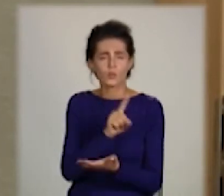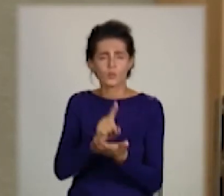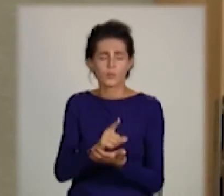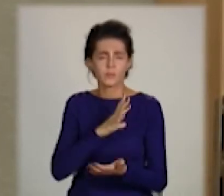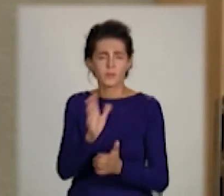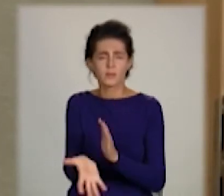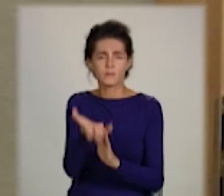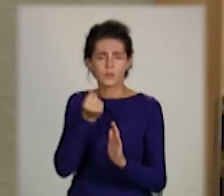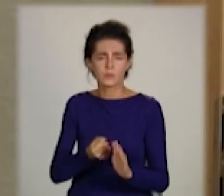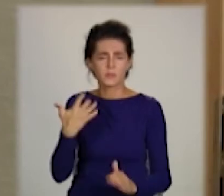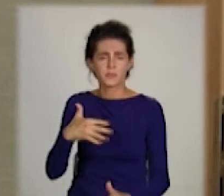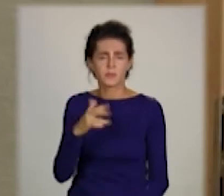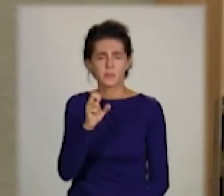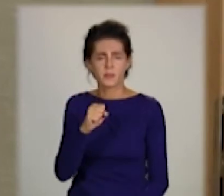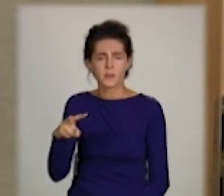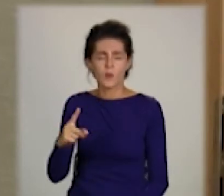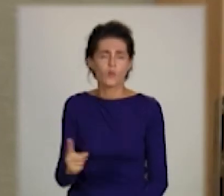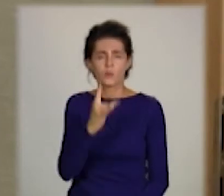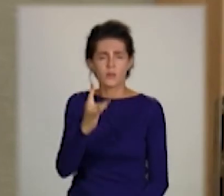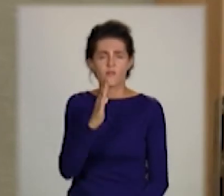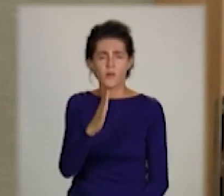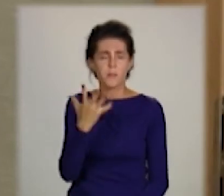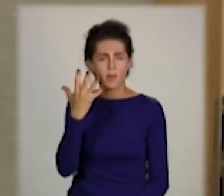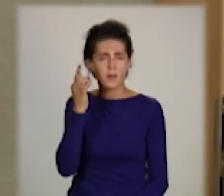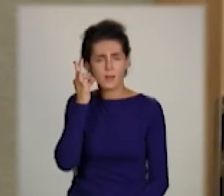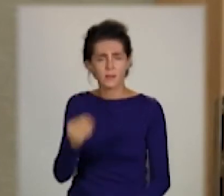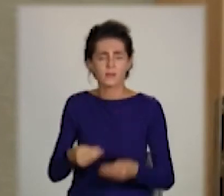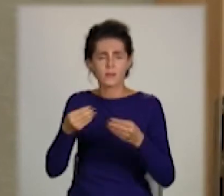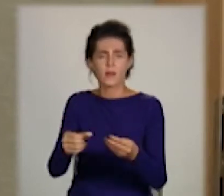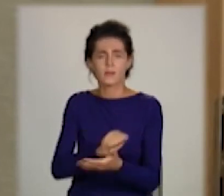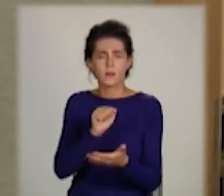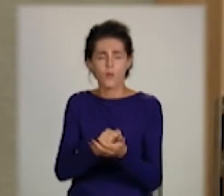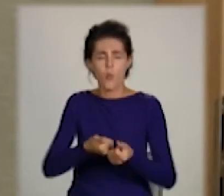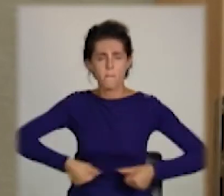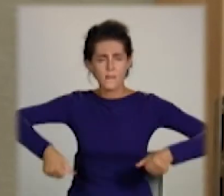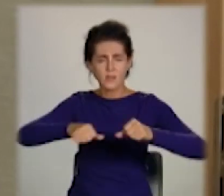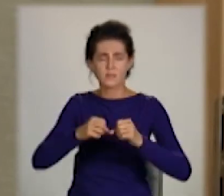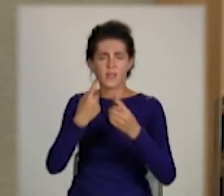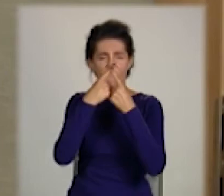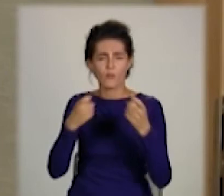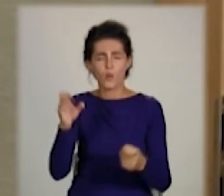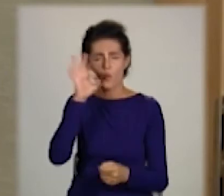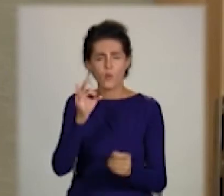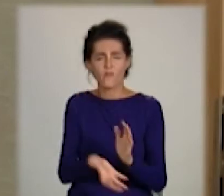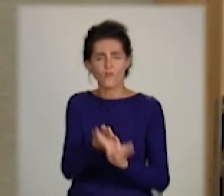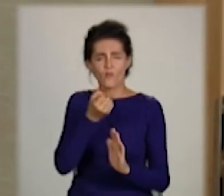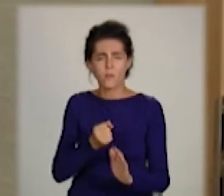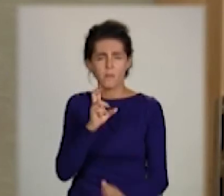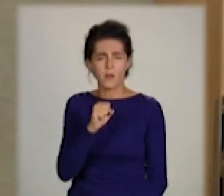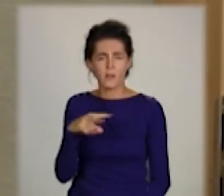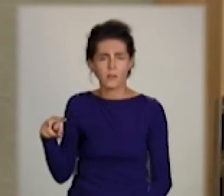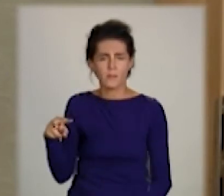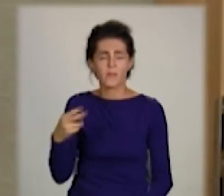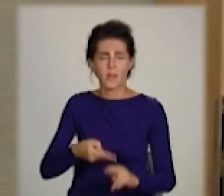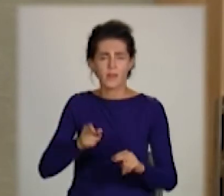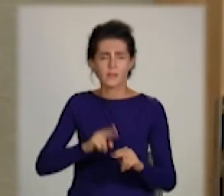отримати 50 балів. І раз на 5 років надати до атестаційної комісії інформацію про отримані ним бали.